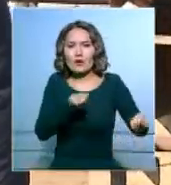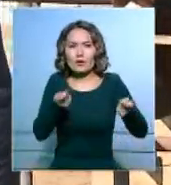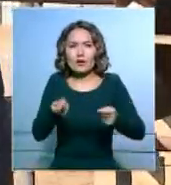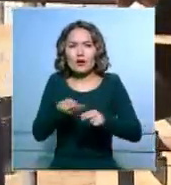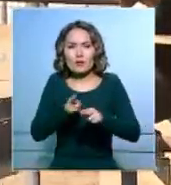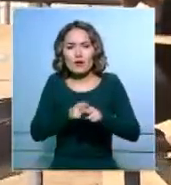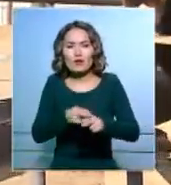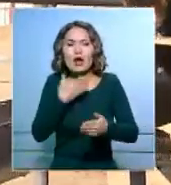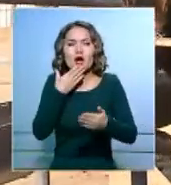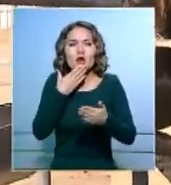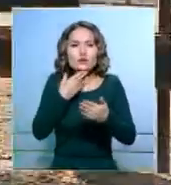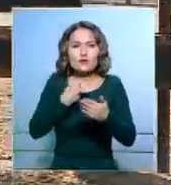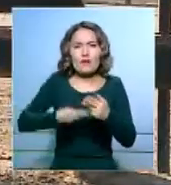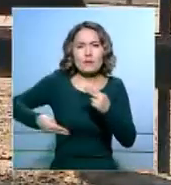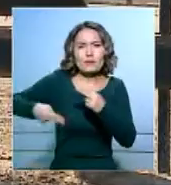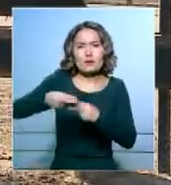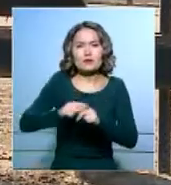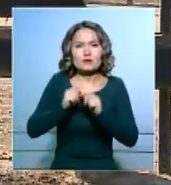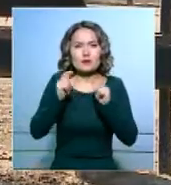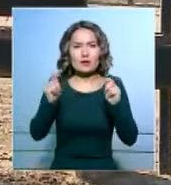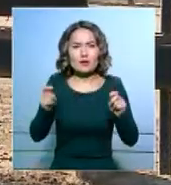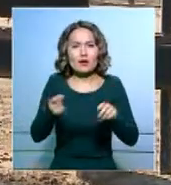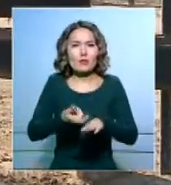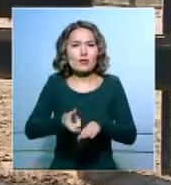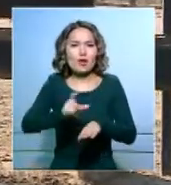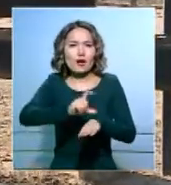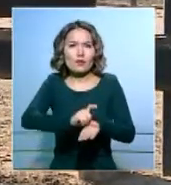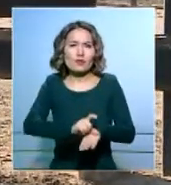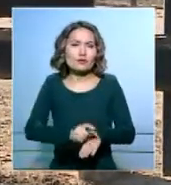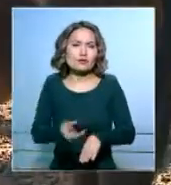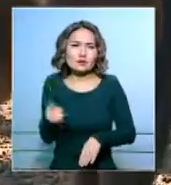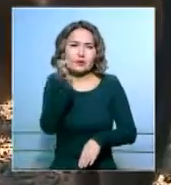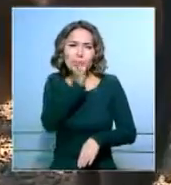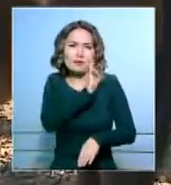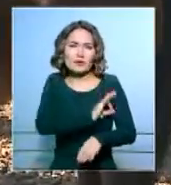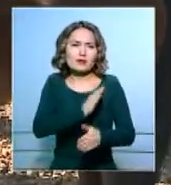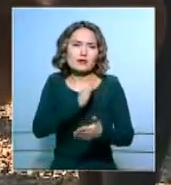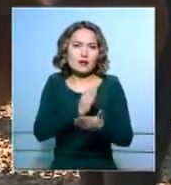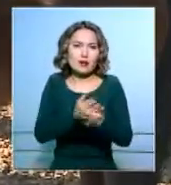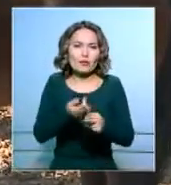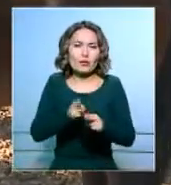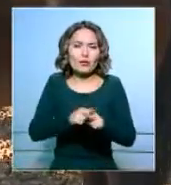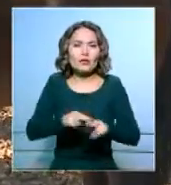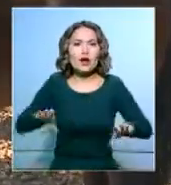Шаруа иесі шөлейтті өңірде жылқы бағудың машақаты мол екенін айтады. Әсіресе жем жоп